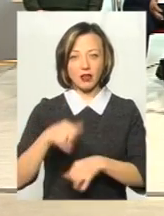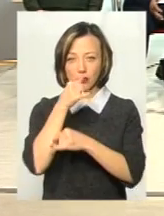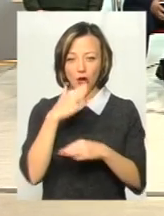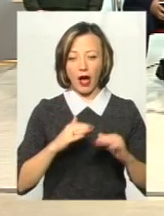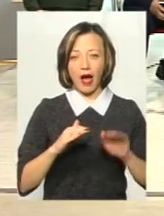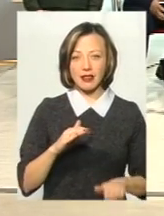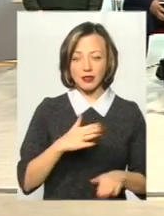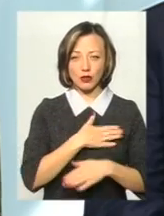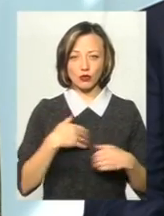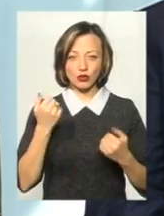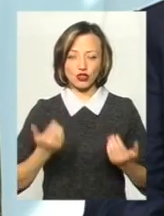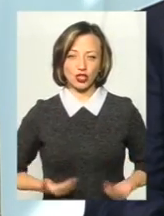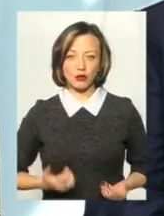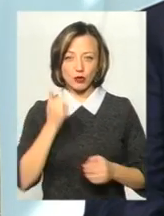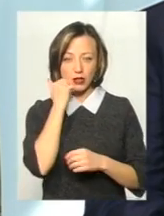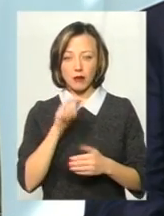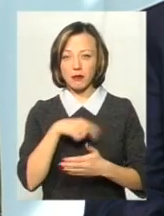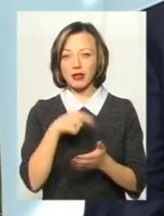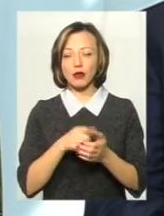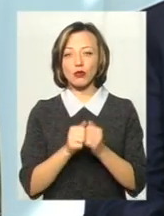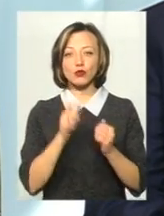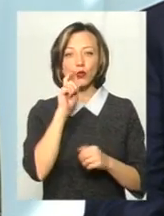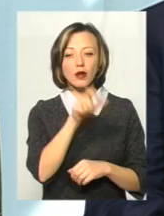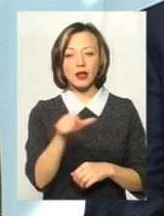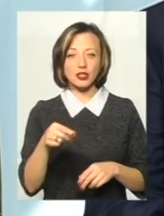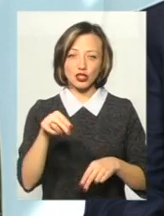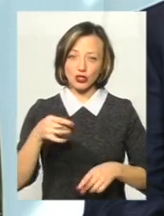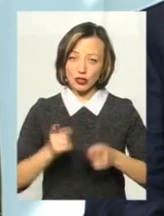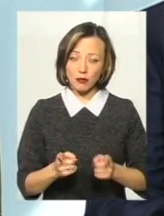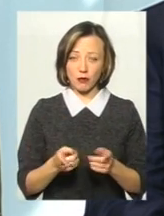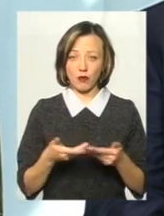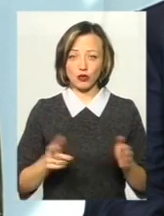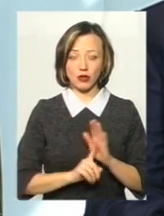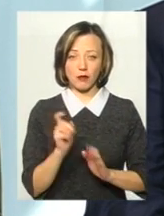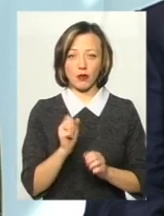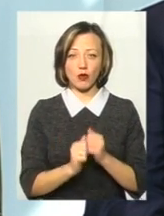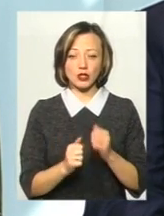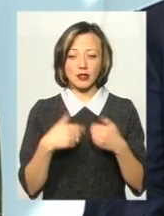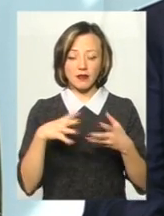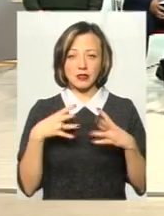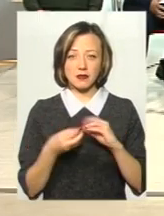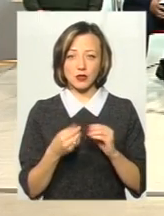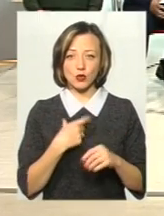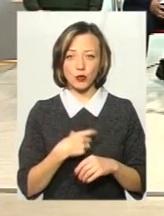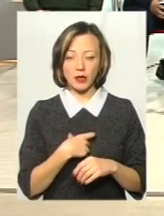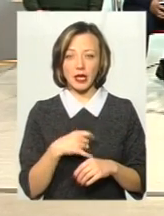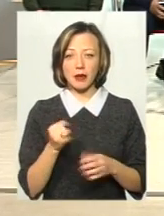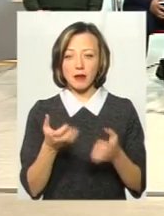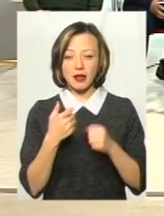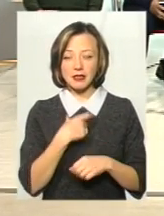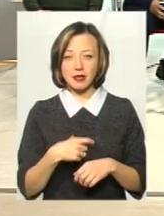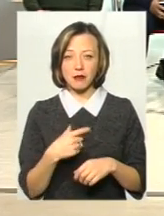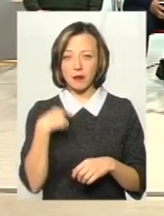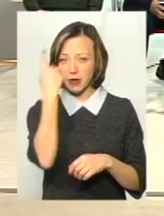низи не хочуть жити по-старому. І тут питання до кожного українця дійсно, чи ми почнемо кожен давати собі звіт і брати на